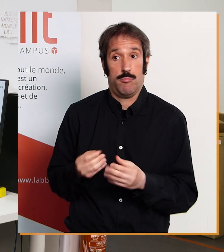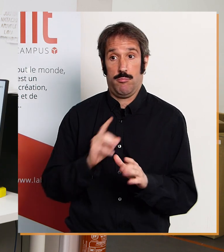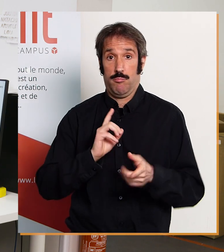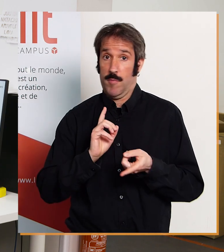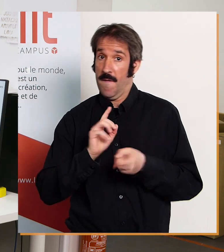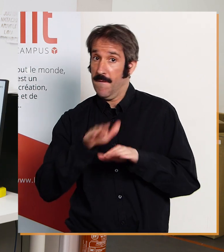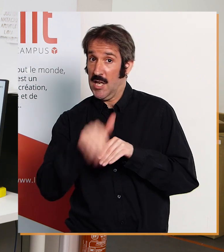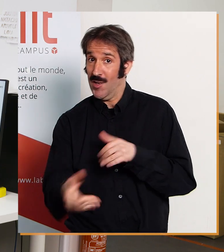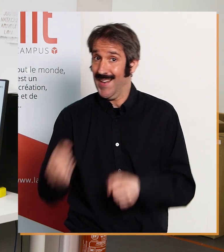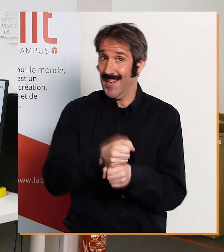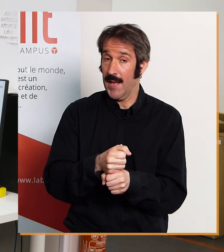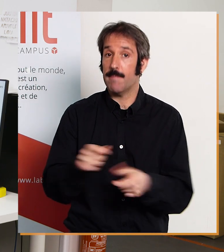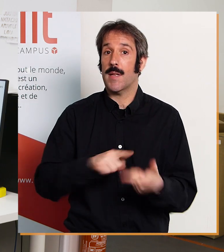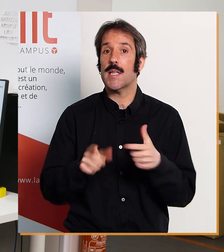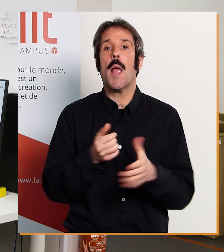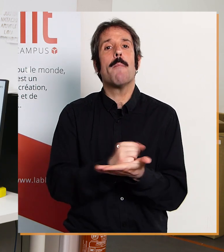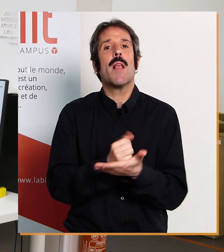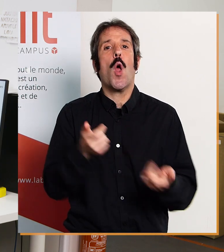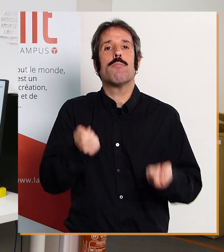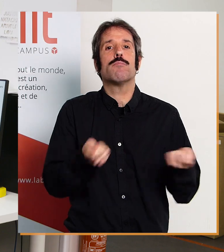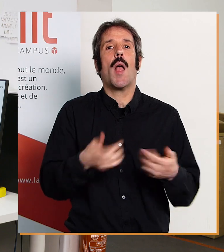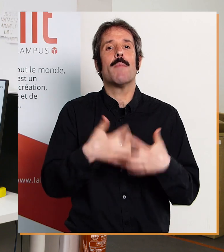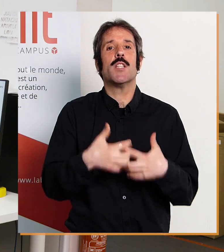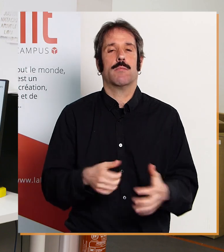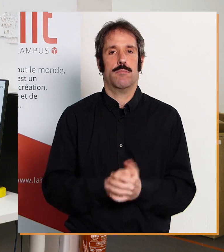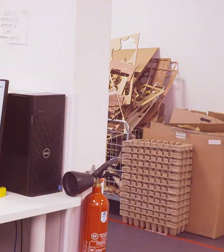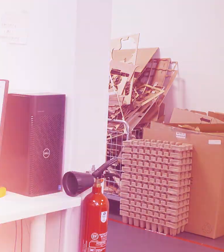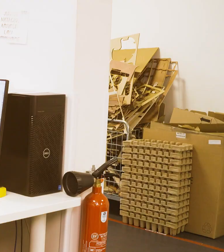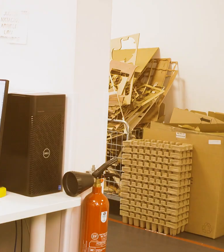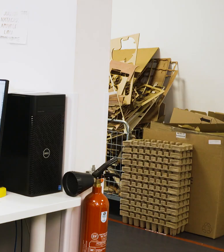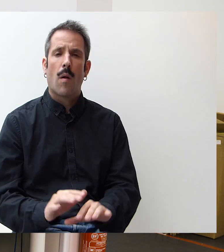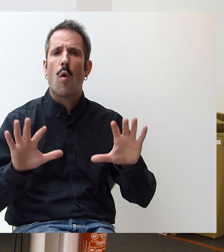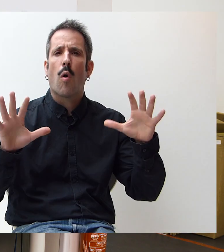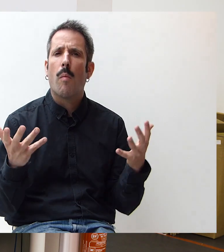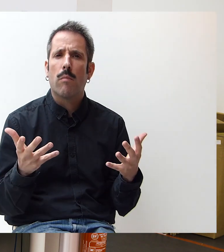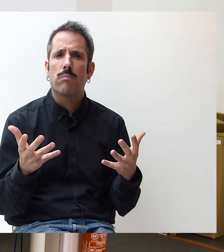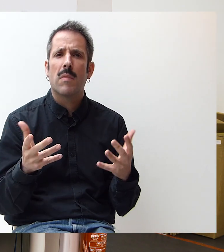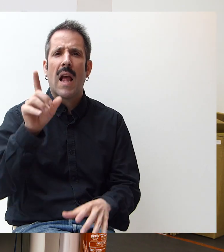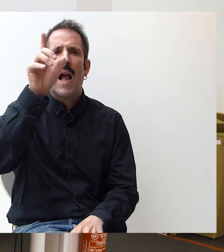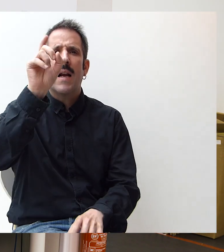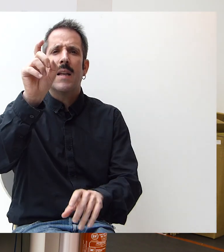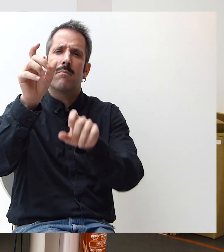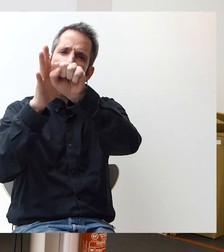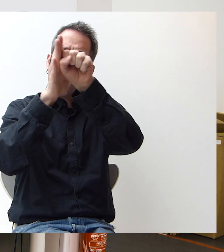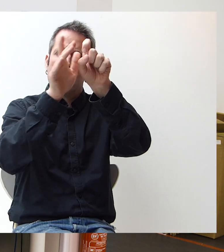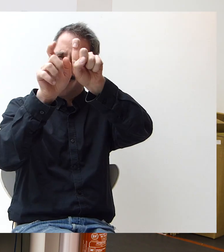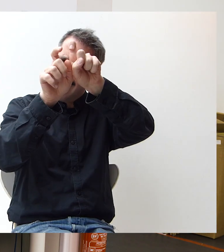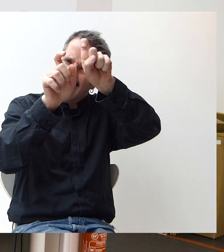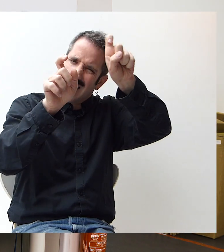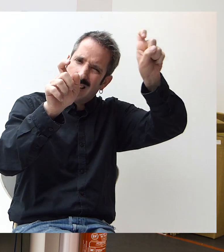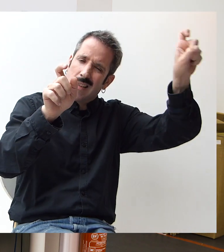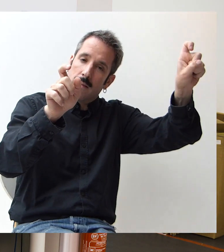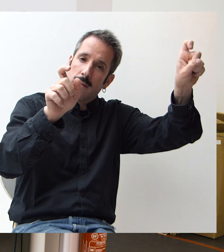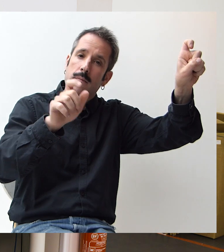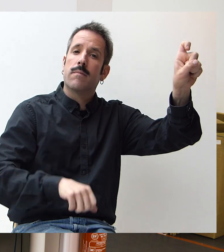qui va nous servir à éditer notre fichier ainsi que piloter la machine. Pour ce faire, nous allons étirer une réglette à gauche comme